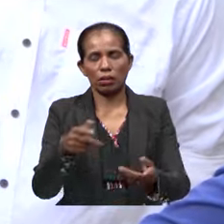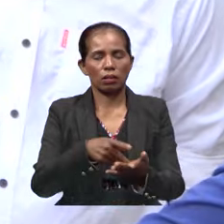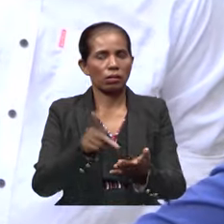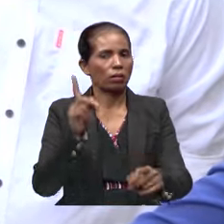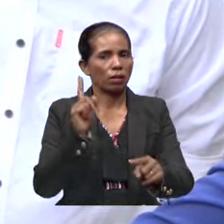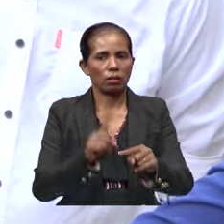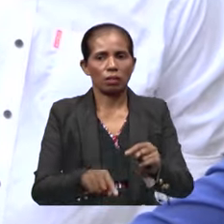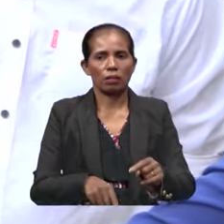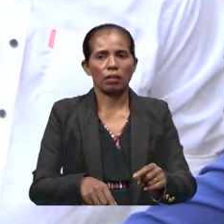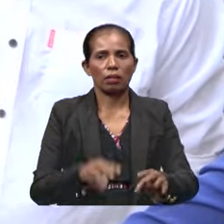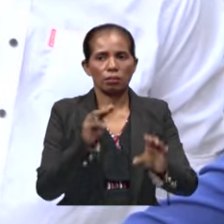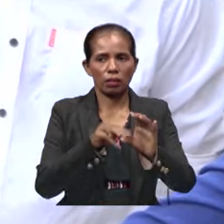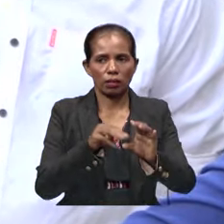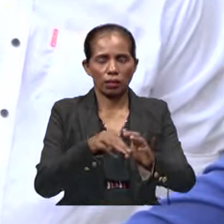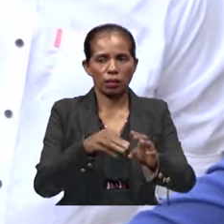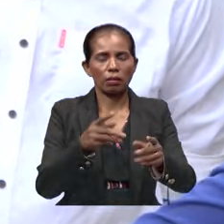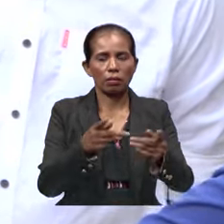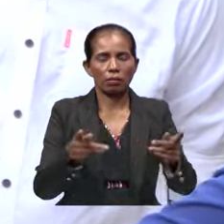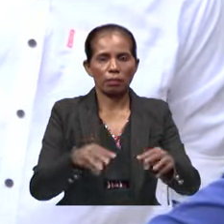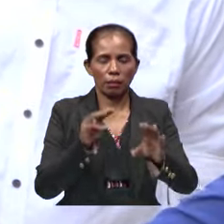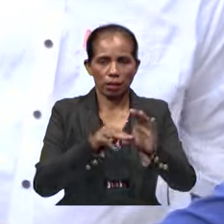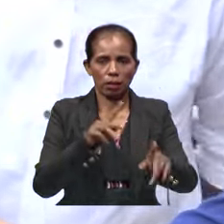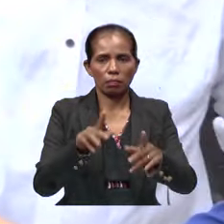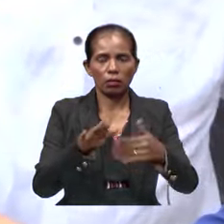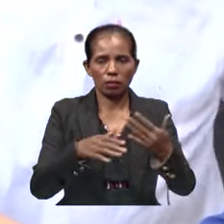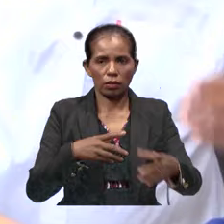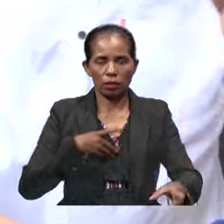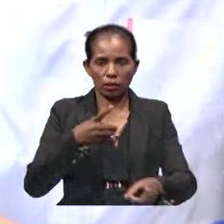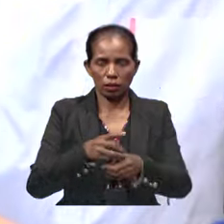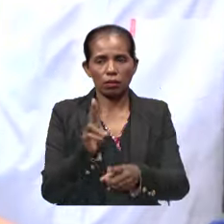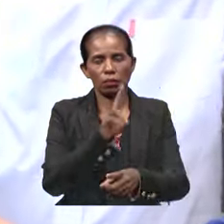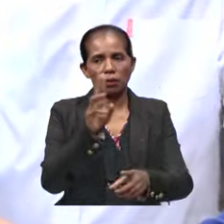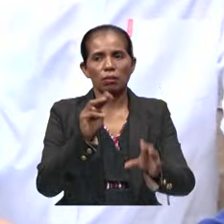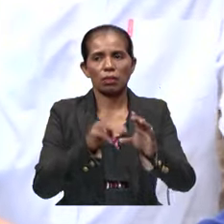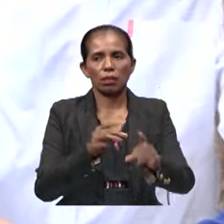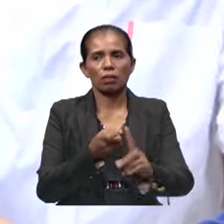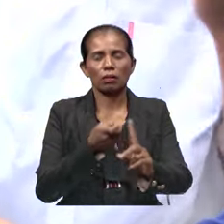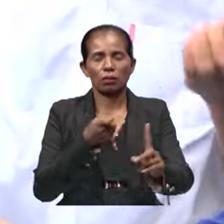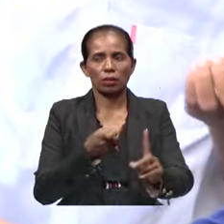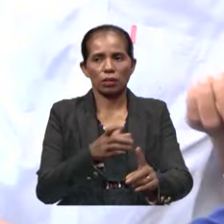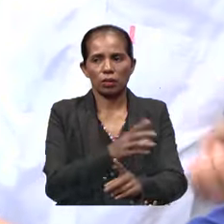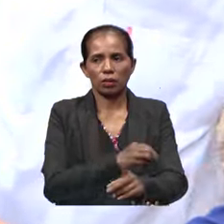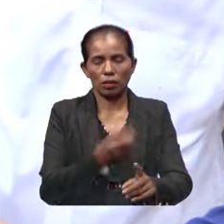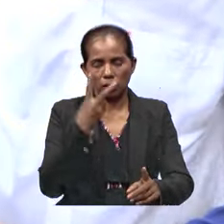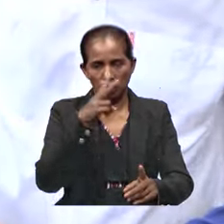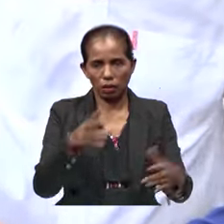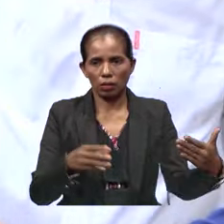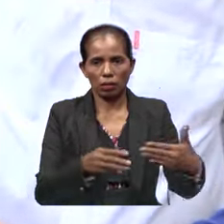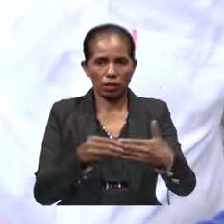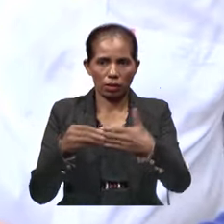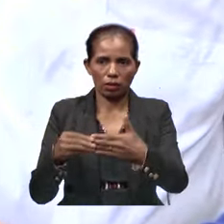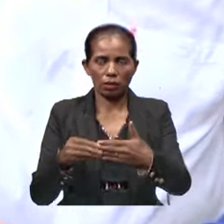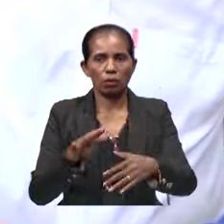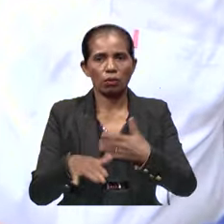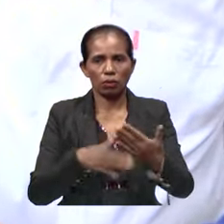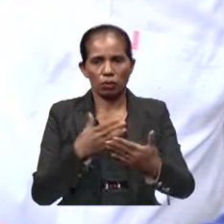bele. Mercado ne mercado para emah bele. Usa emah tutu ia direito para usa mercado. Mas lius gestão mercado turismo atu organiza. Para